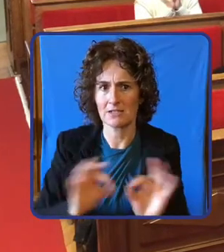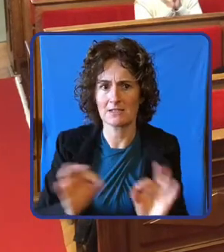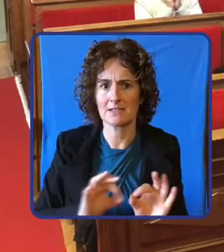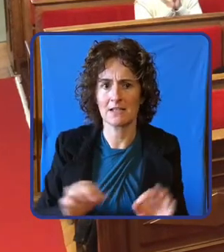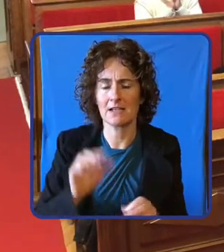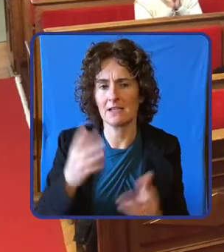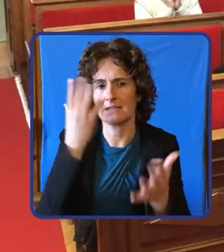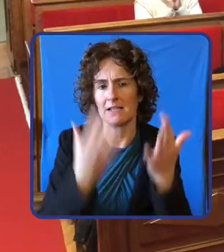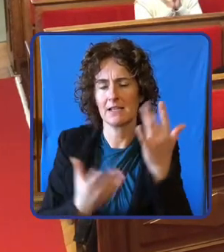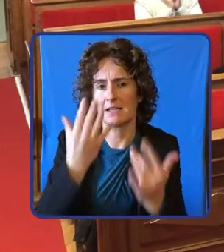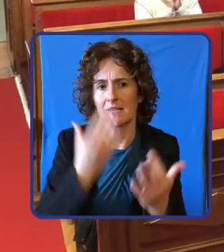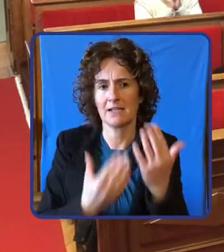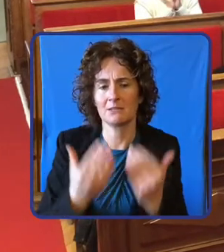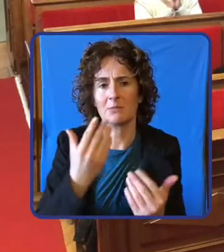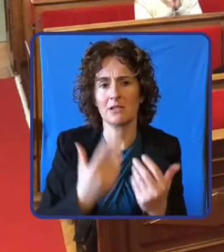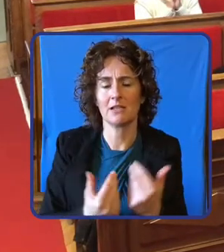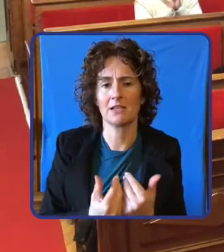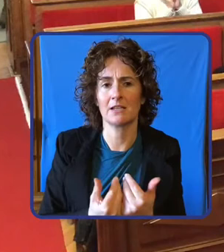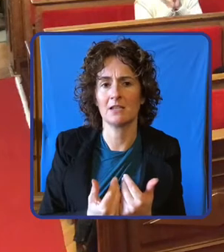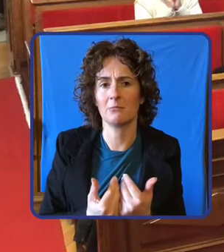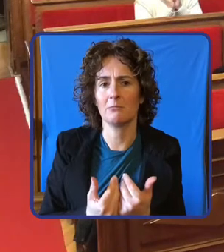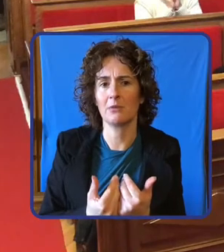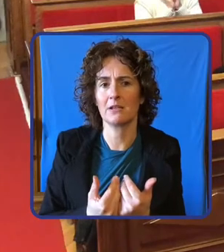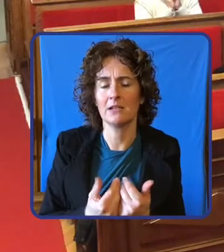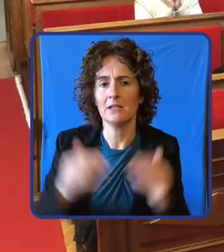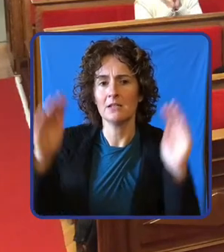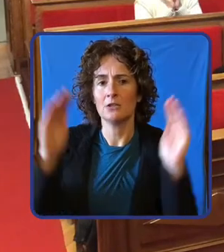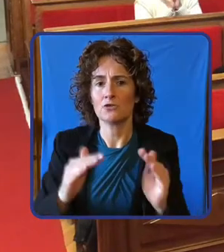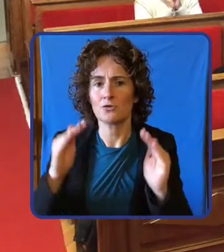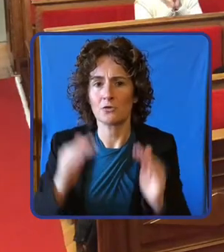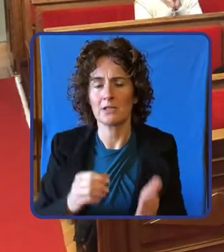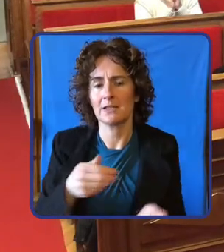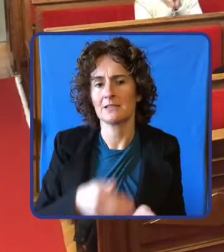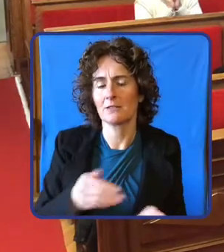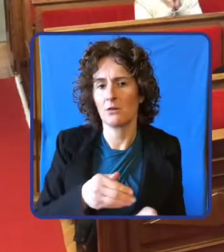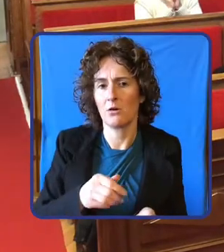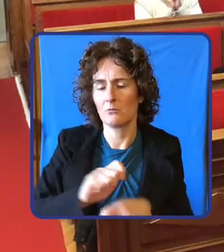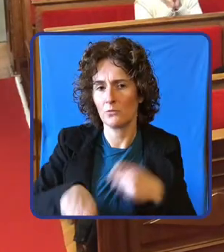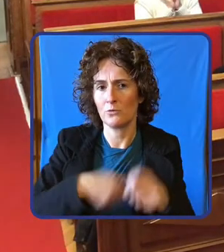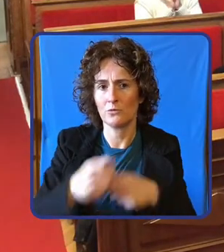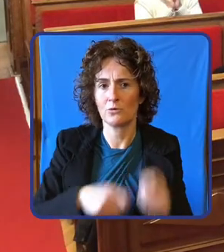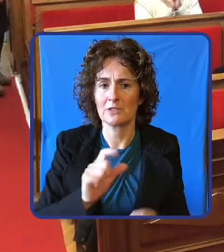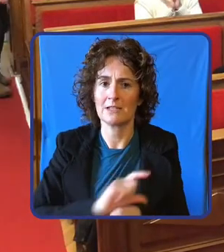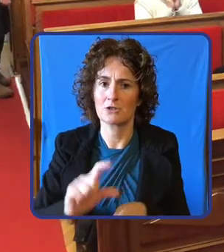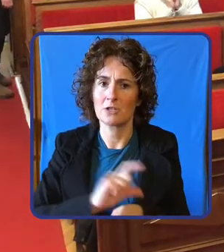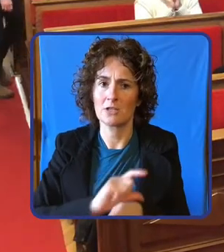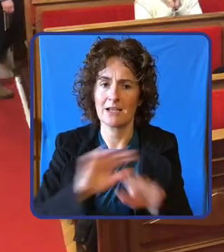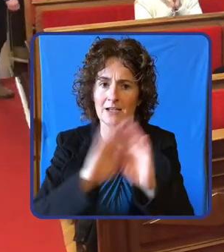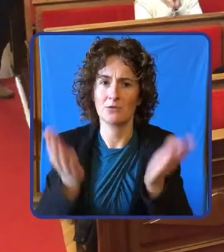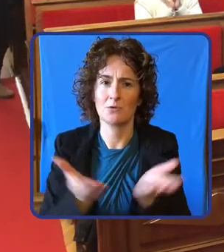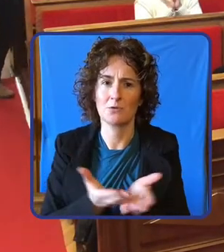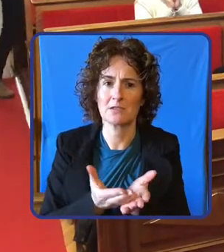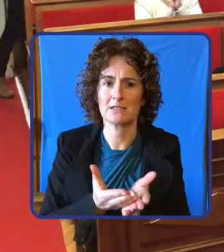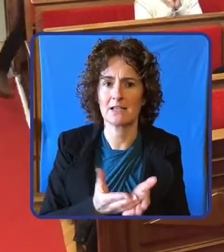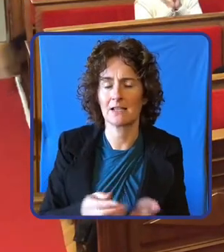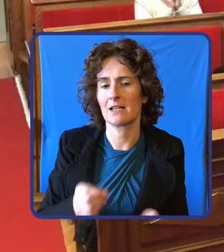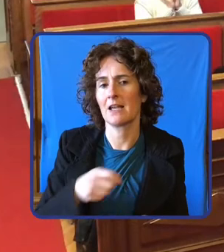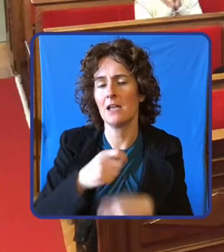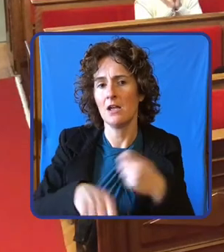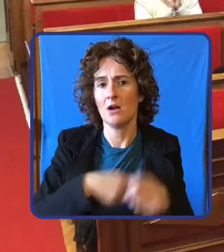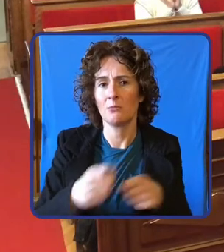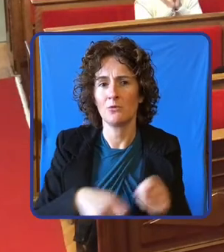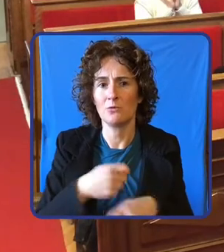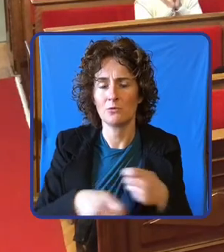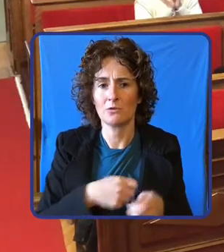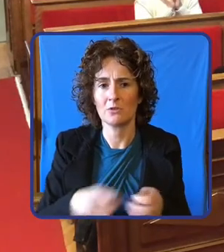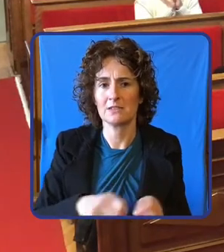dolgi kiadásokat sikerült még lejjebb faragni. Ezáltal csökkent a működési hiány összege is. Azonban a működési kiadások teljes összege,